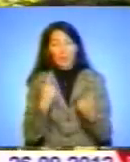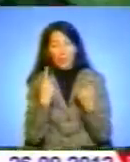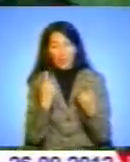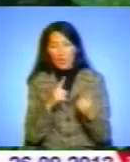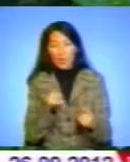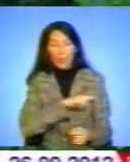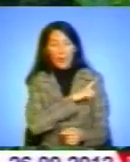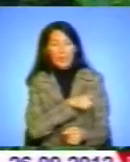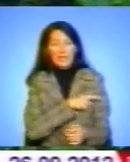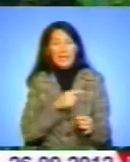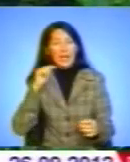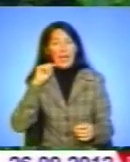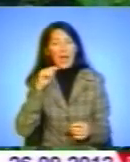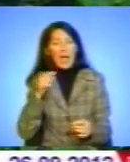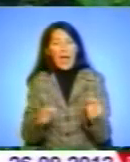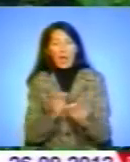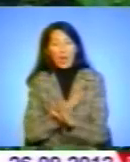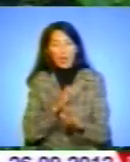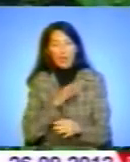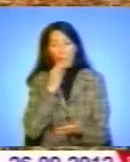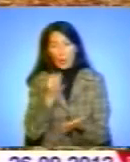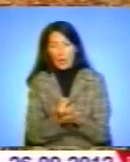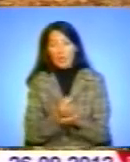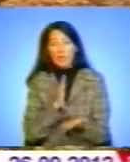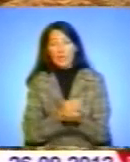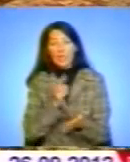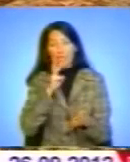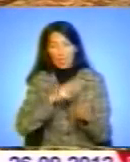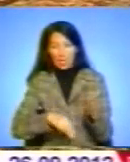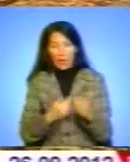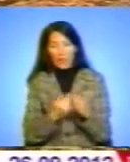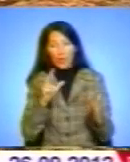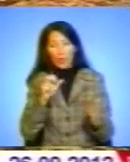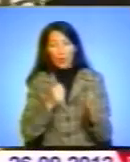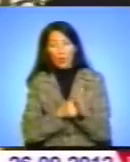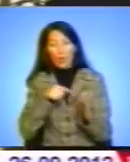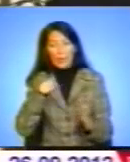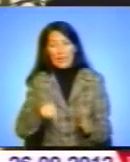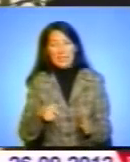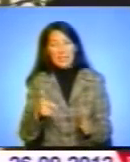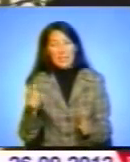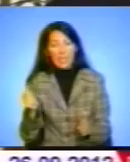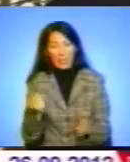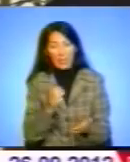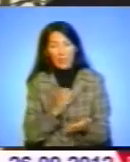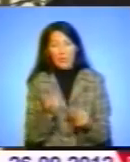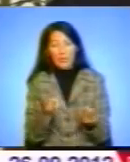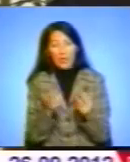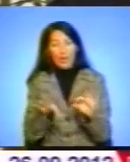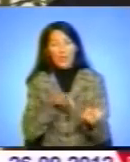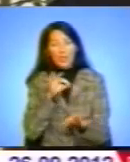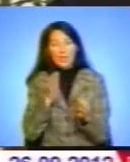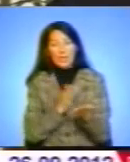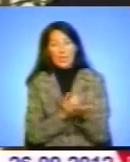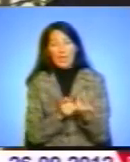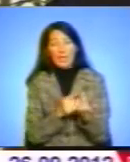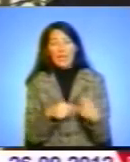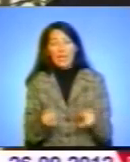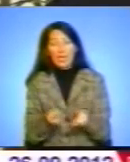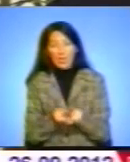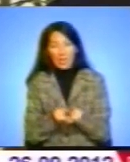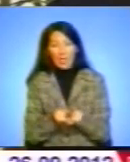відповідальність, запровадили штрафи за спалювання листя – від 300 до 1000 гривень. Є декілька таких,